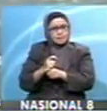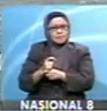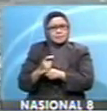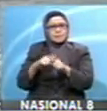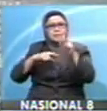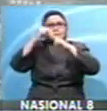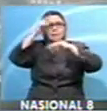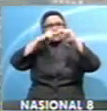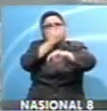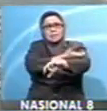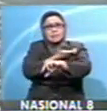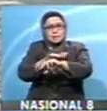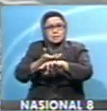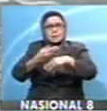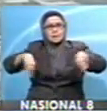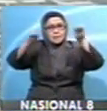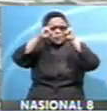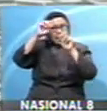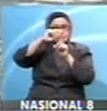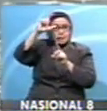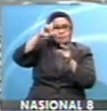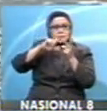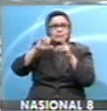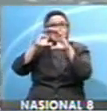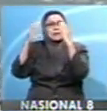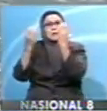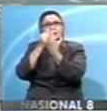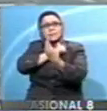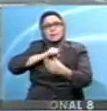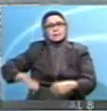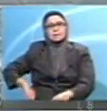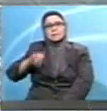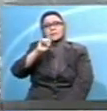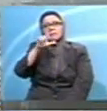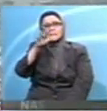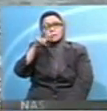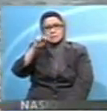warisan seperti masjid Pakistan dan kelab Sultan Sulaiman juga akan diberi